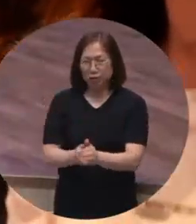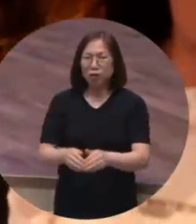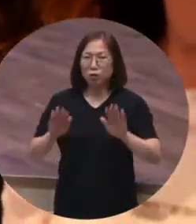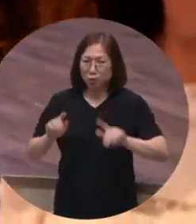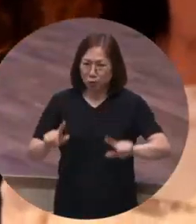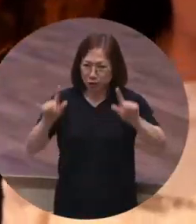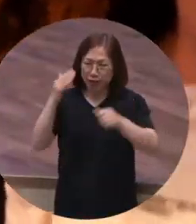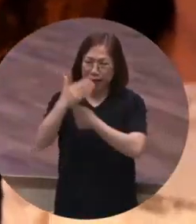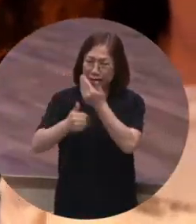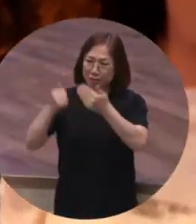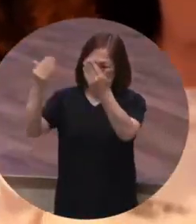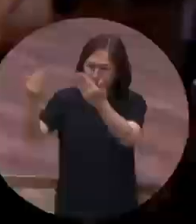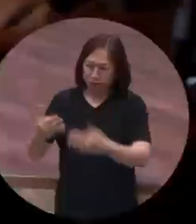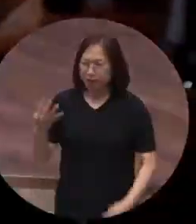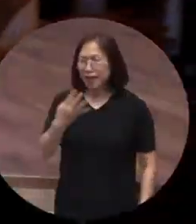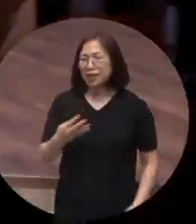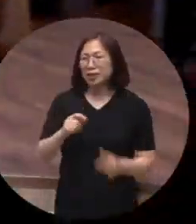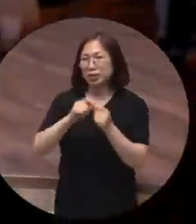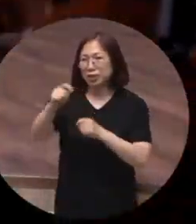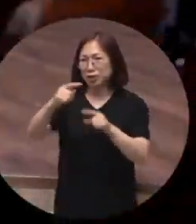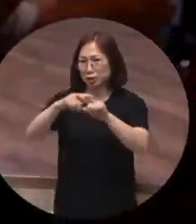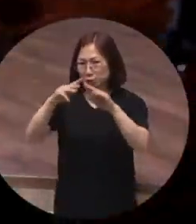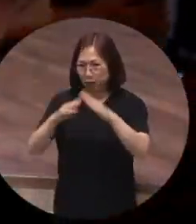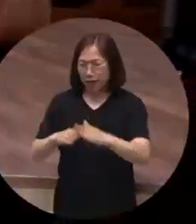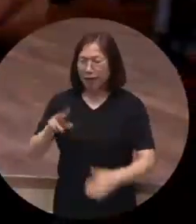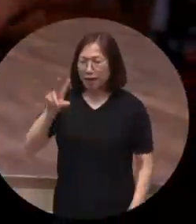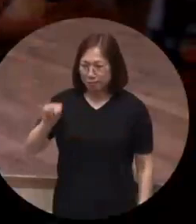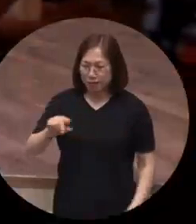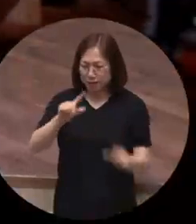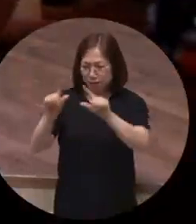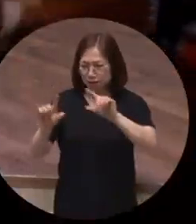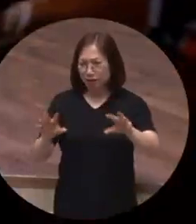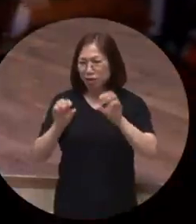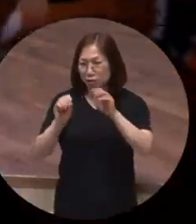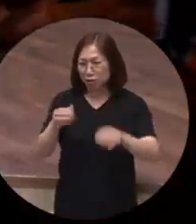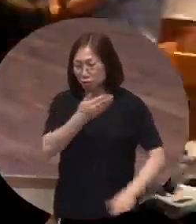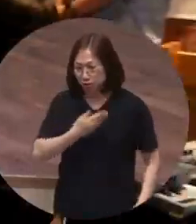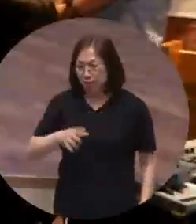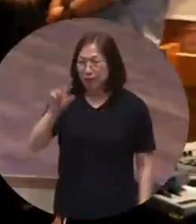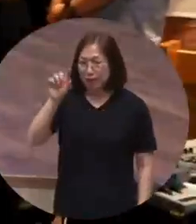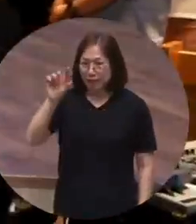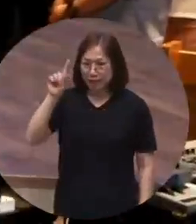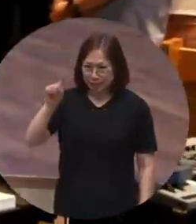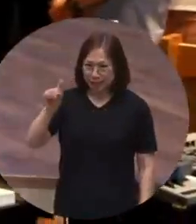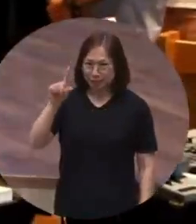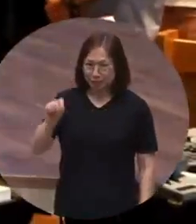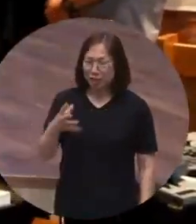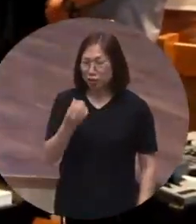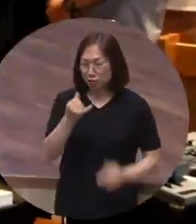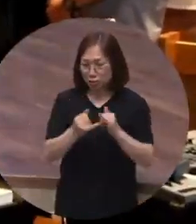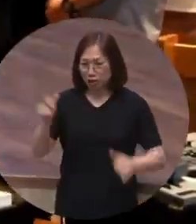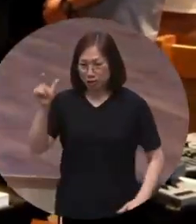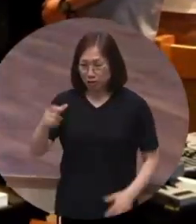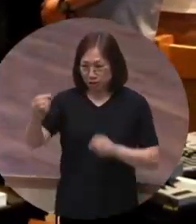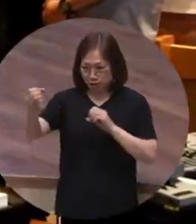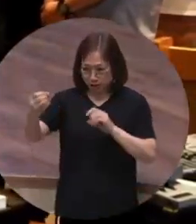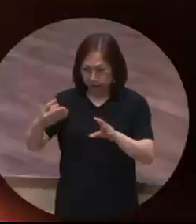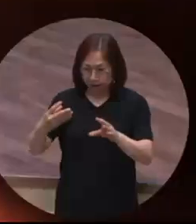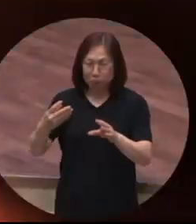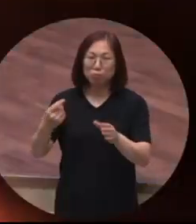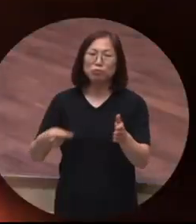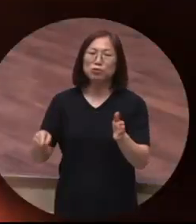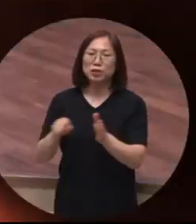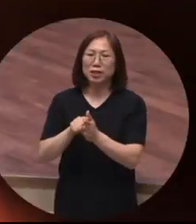2018년 하나님이 주신 4천 지교회와 2만 현장 전도제자, 10만 성도의 견고한 응답을 위해 뜨거운 기도로